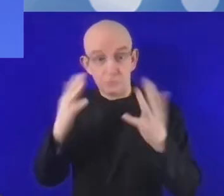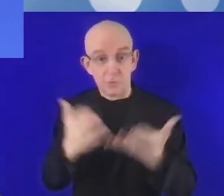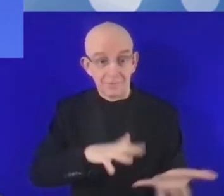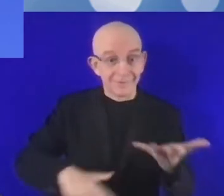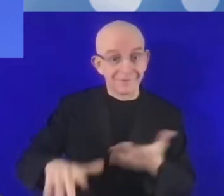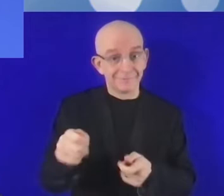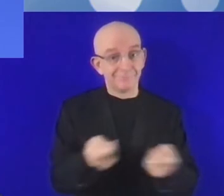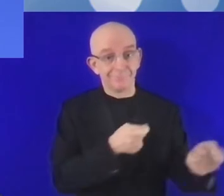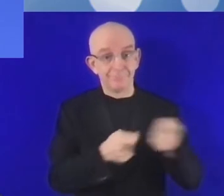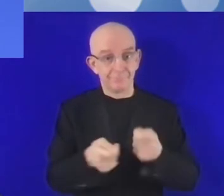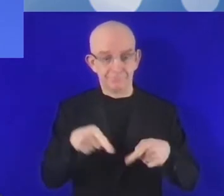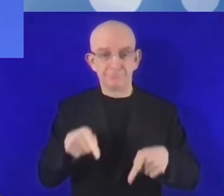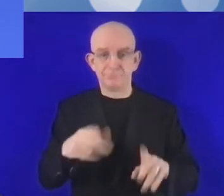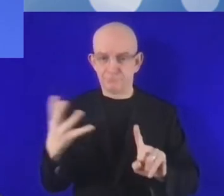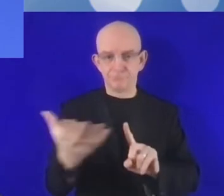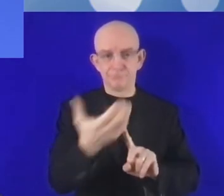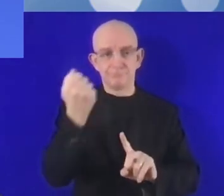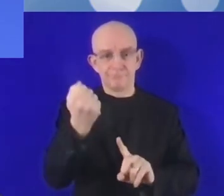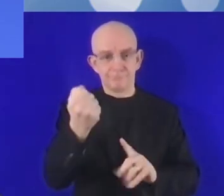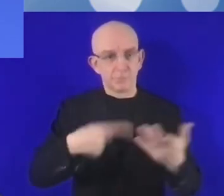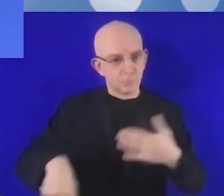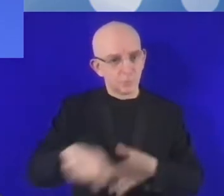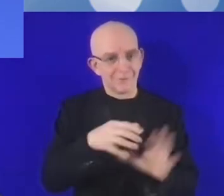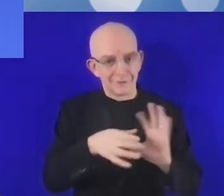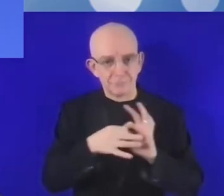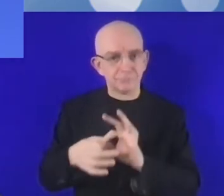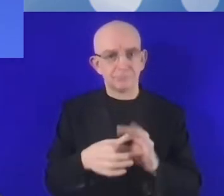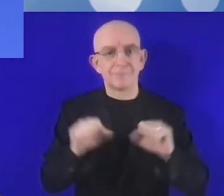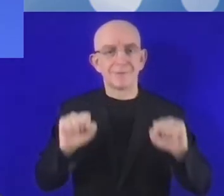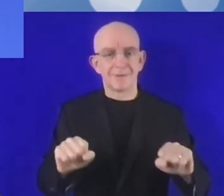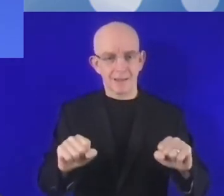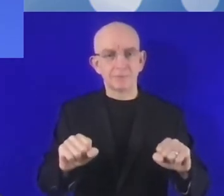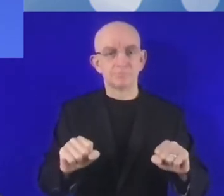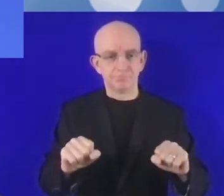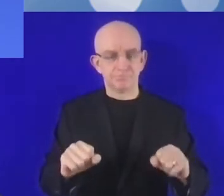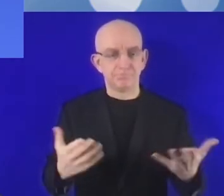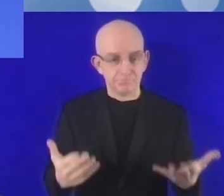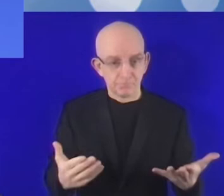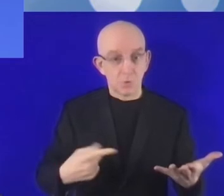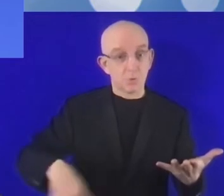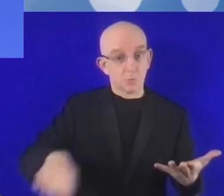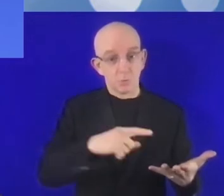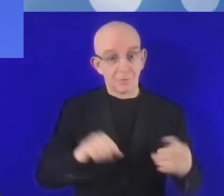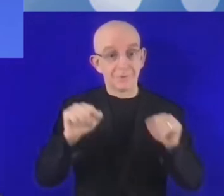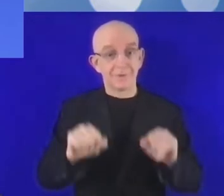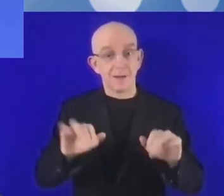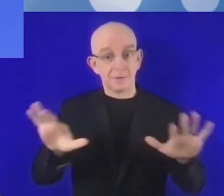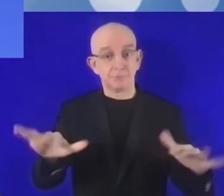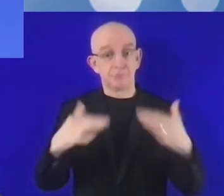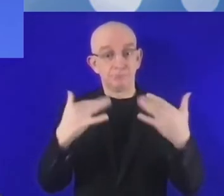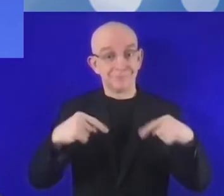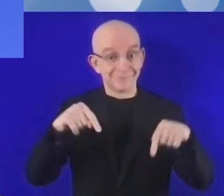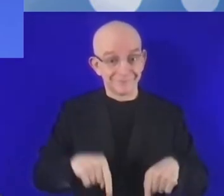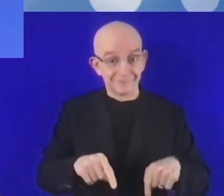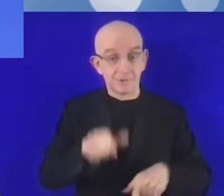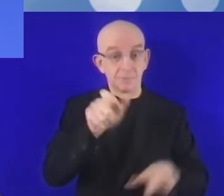Bien sûr, c'est plus facile à dire qu'à faire. Mais il est sûr que si nous travaillons ensemble, nous serons en mesure d'atteindre le succès.